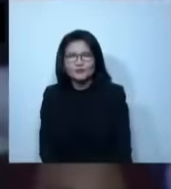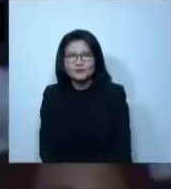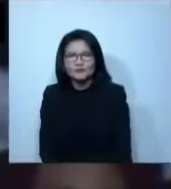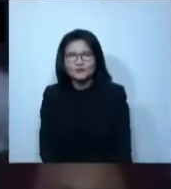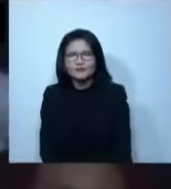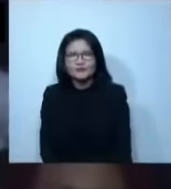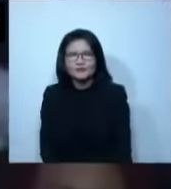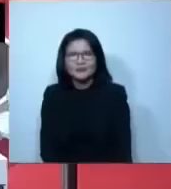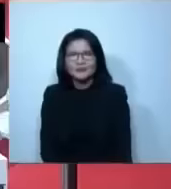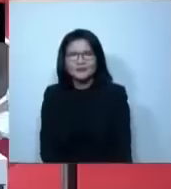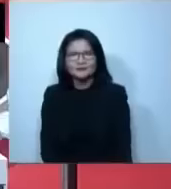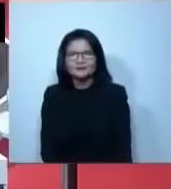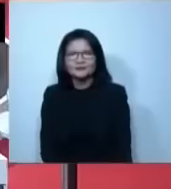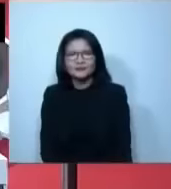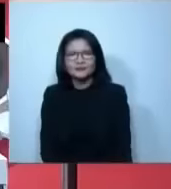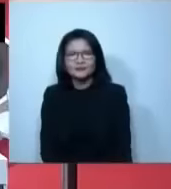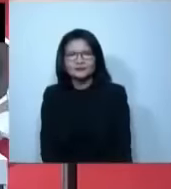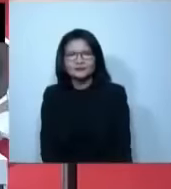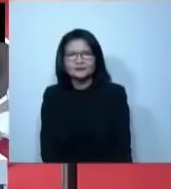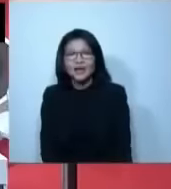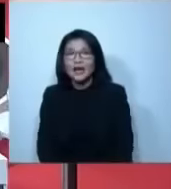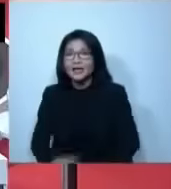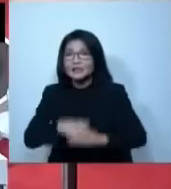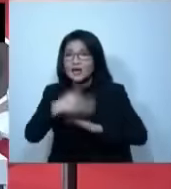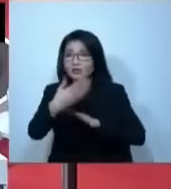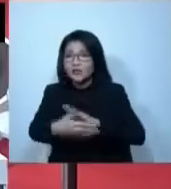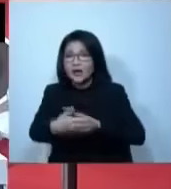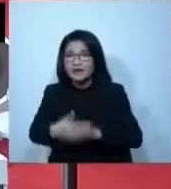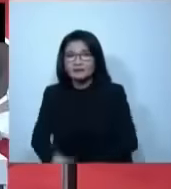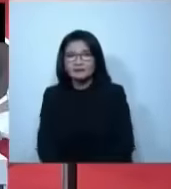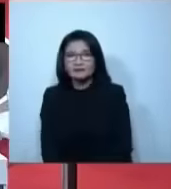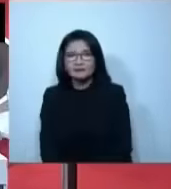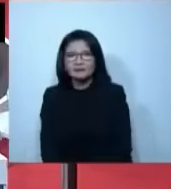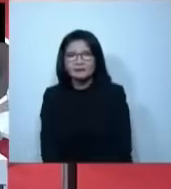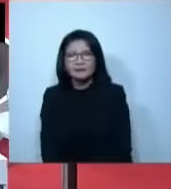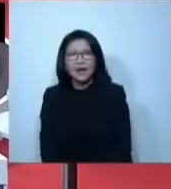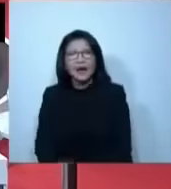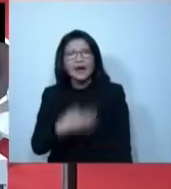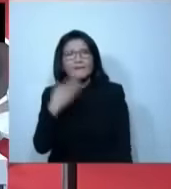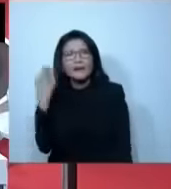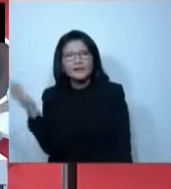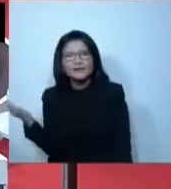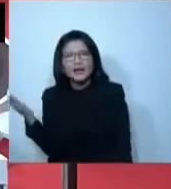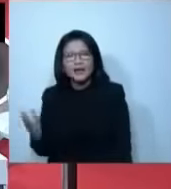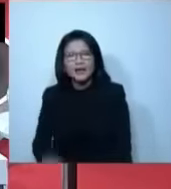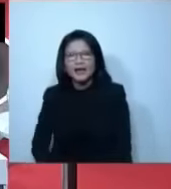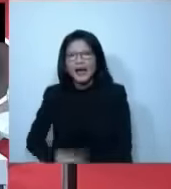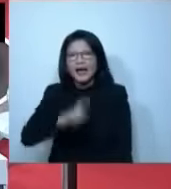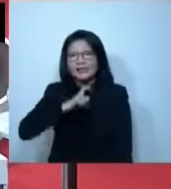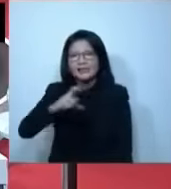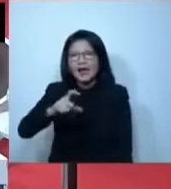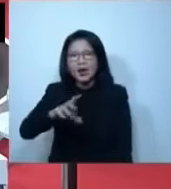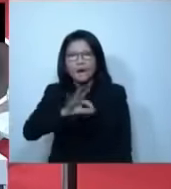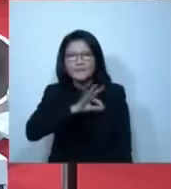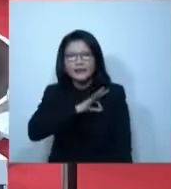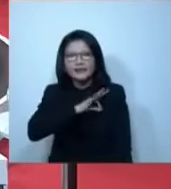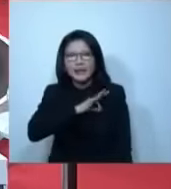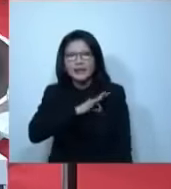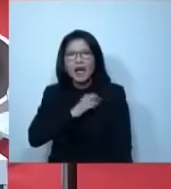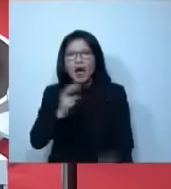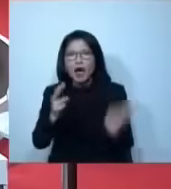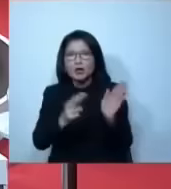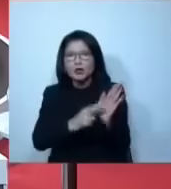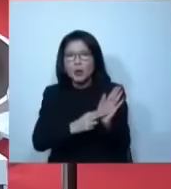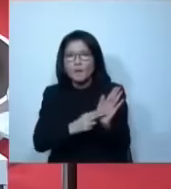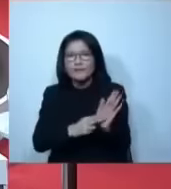Bapak? Cukup. Ya. Dan selanjutnya, kami persilakan kepada calon presiden nomor